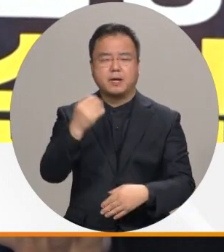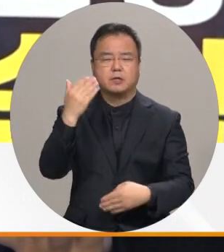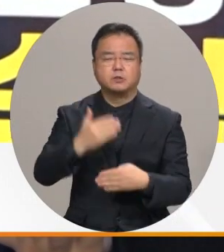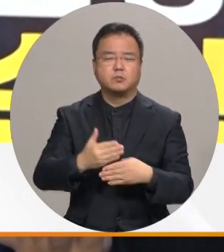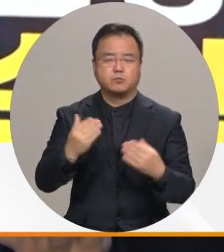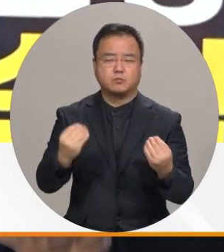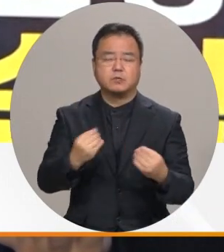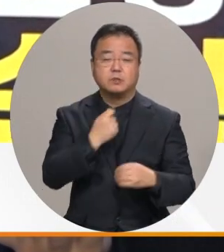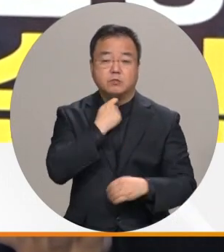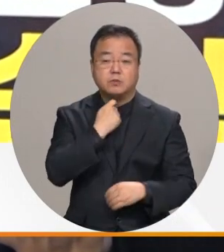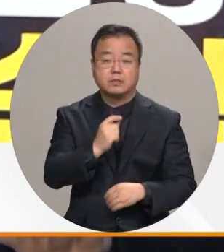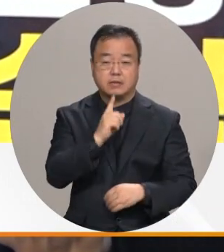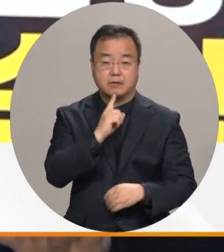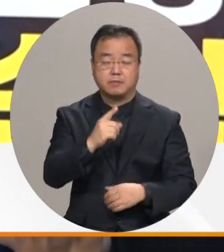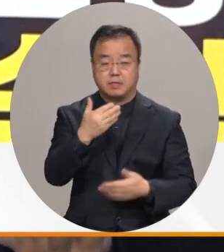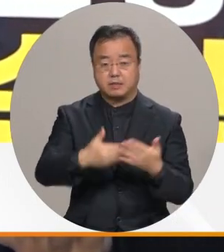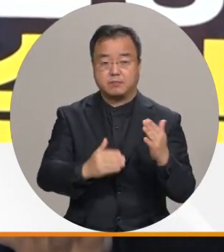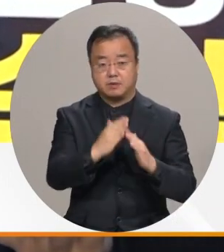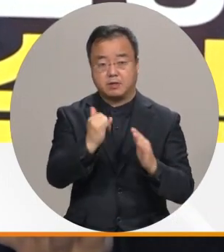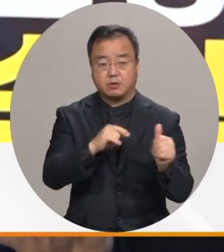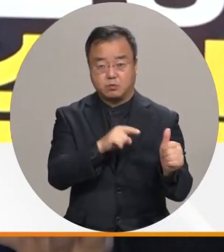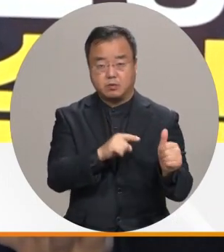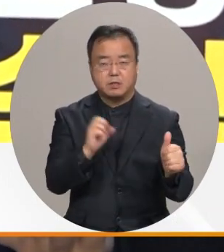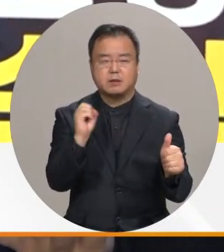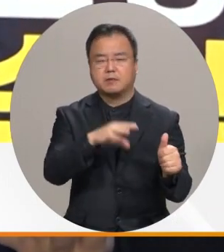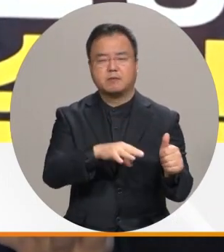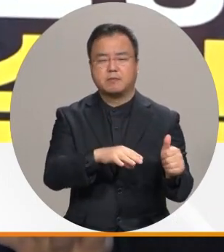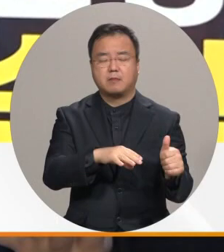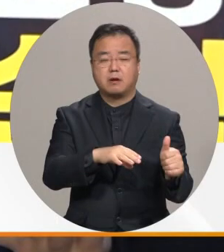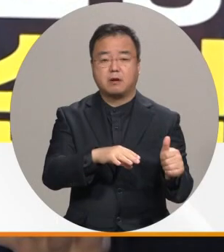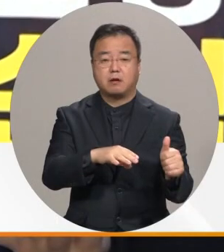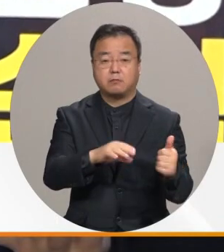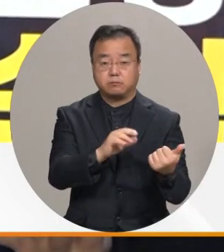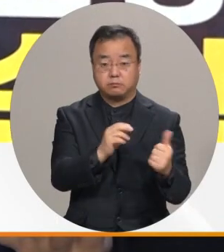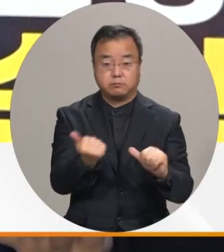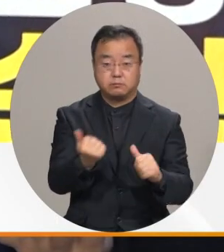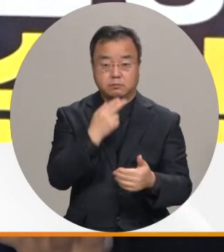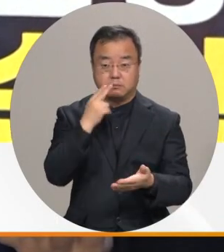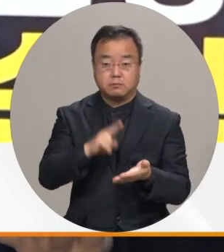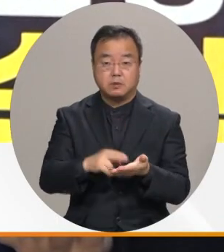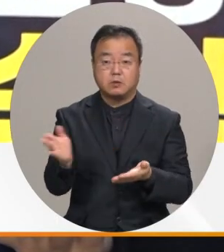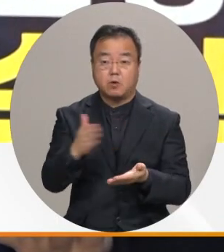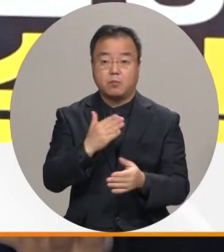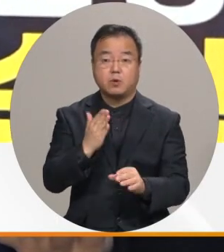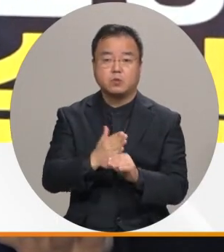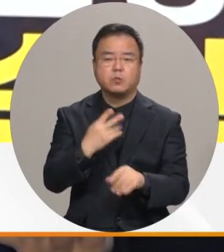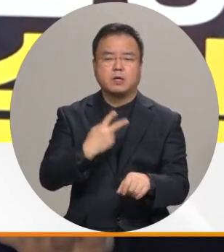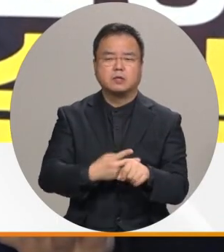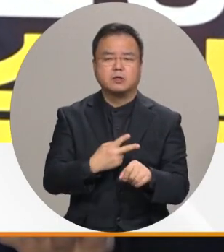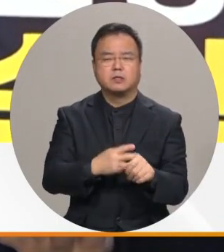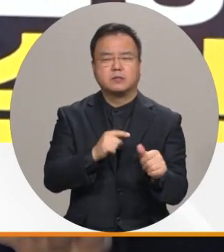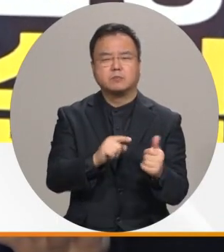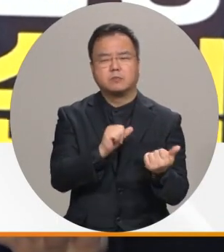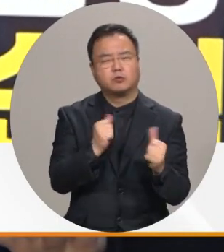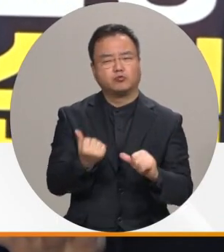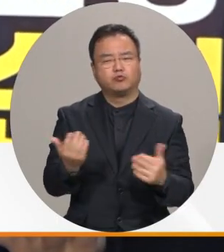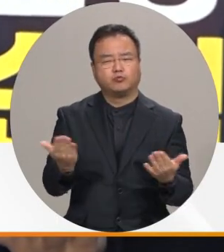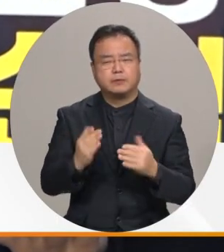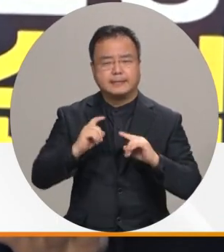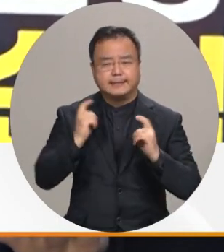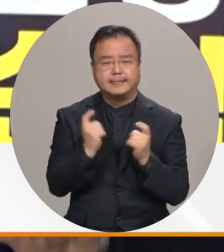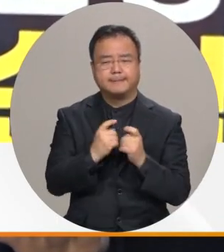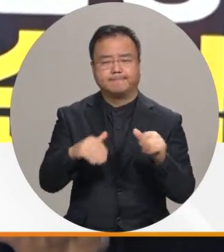희망한다며 유가족에게 말한 바 있습니다. 유서도 발견되지 않은 상태에서 선생님의 죽음을